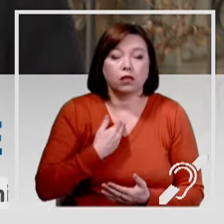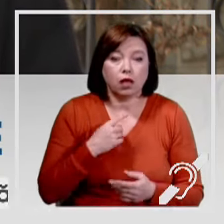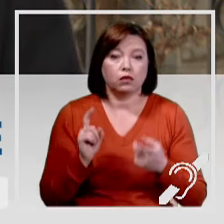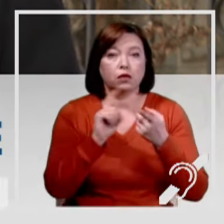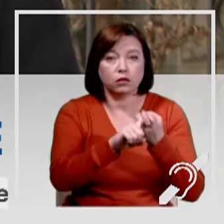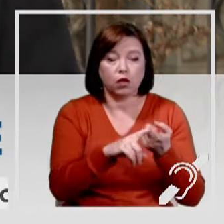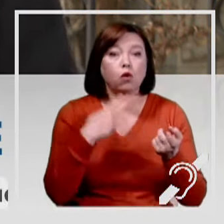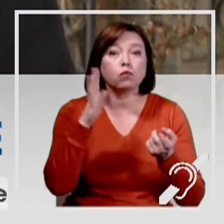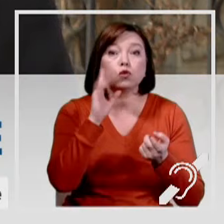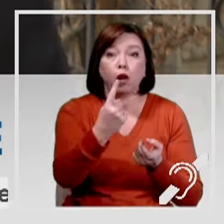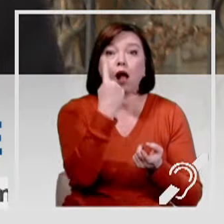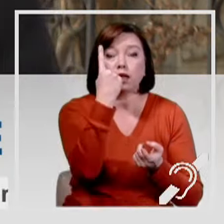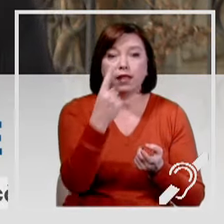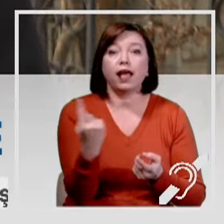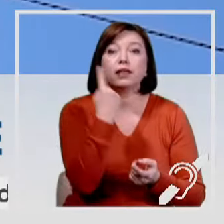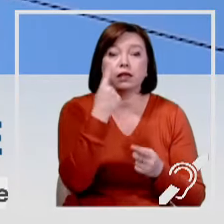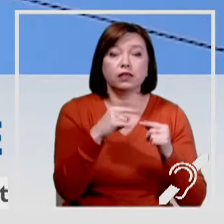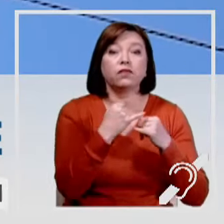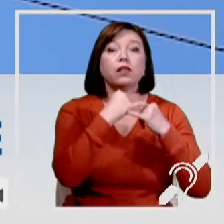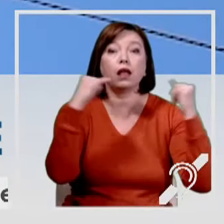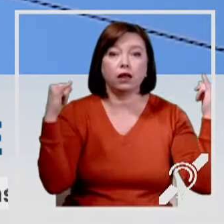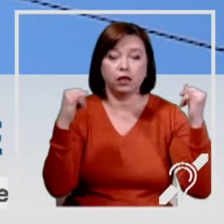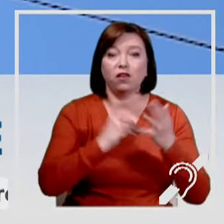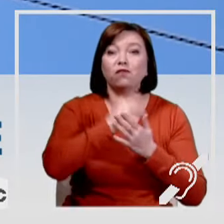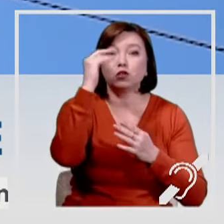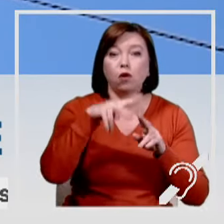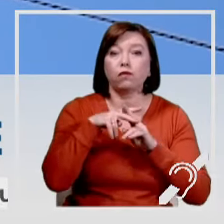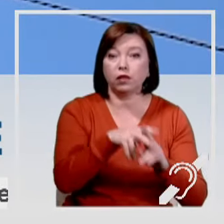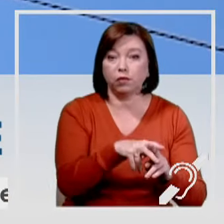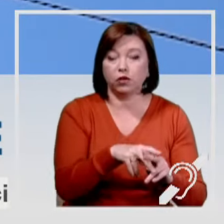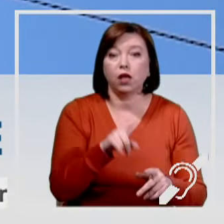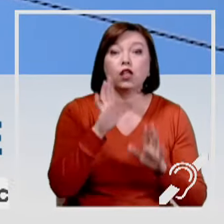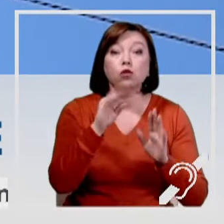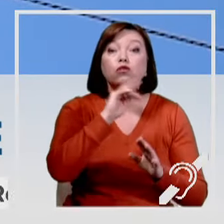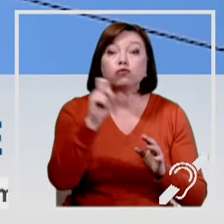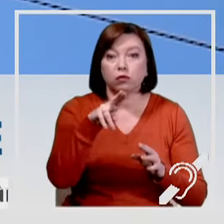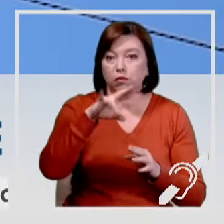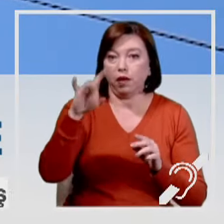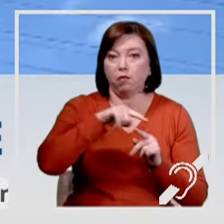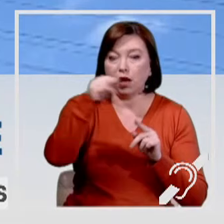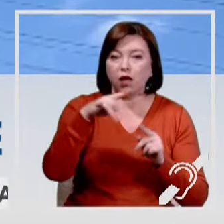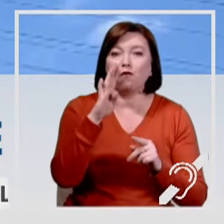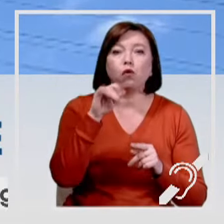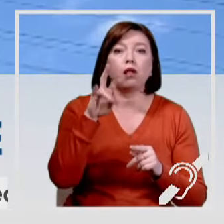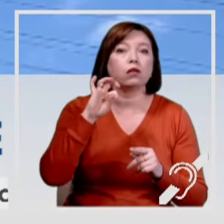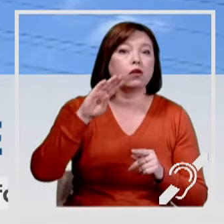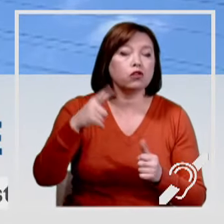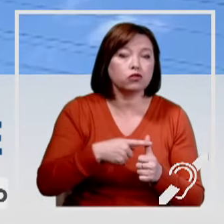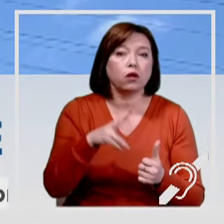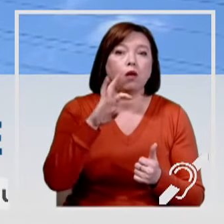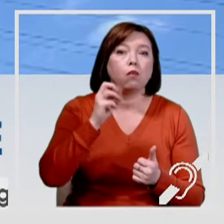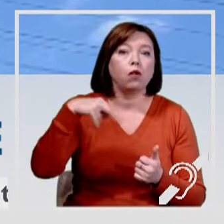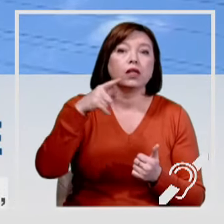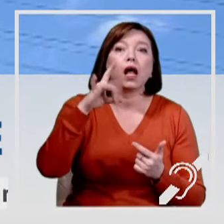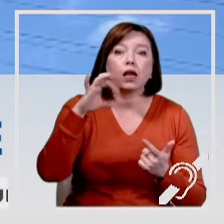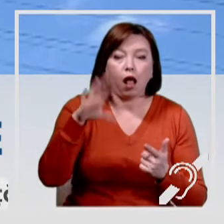conectează cu România doar o singură linie electrică de tensiune înaltă și ea trece întâi prin stânga Nistrului, Vulcănești, Moldgres și